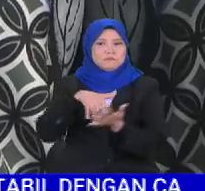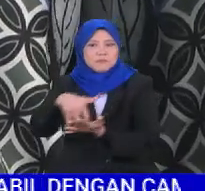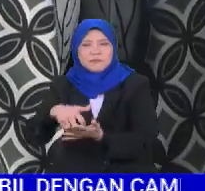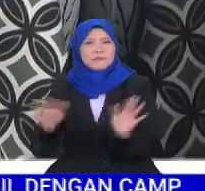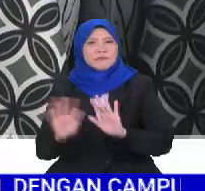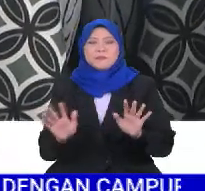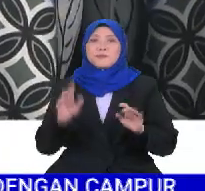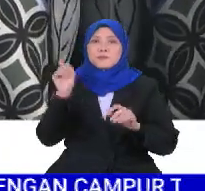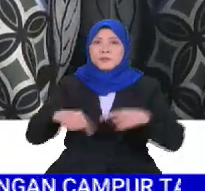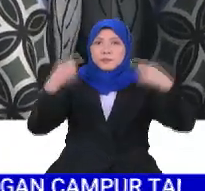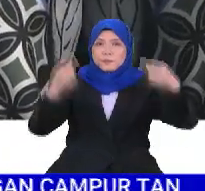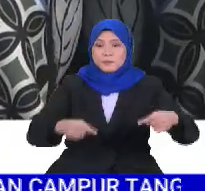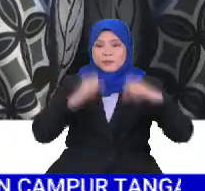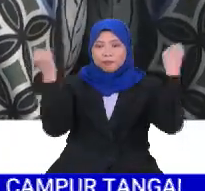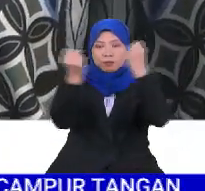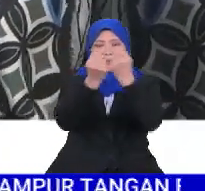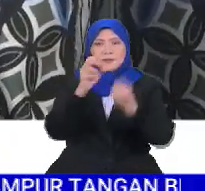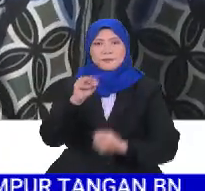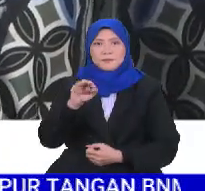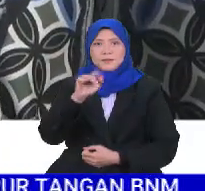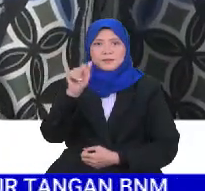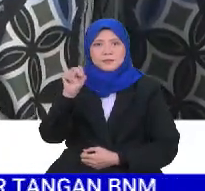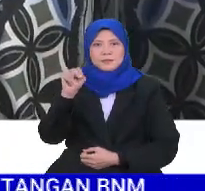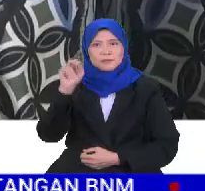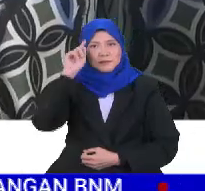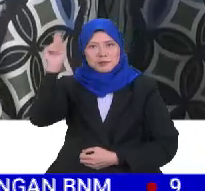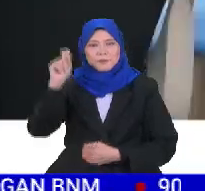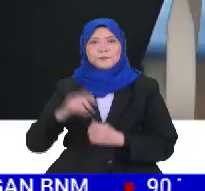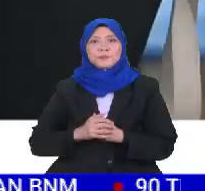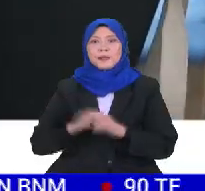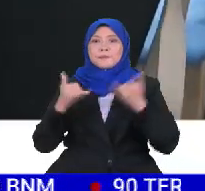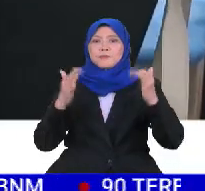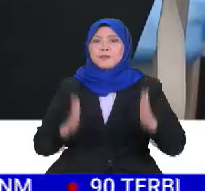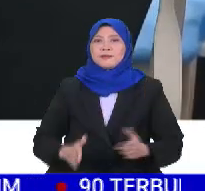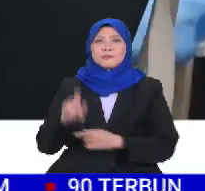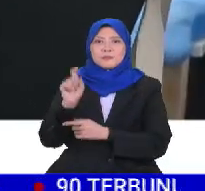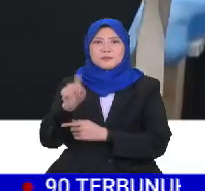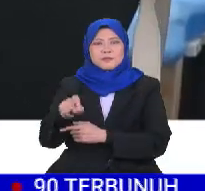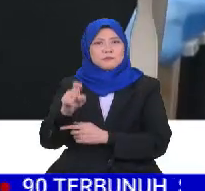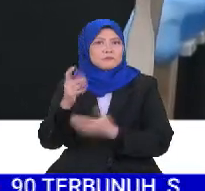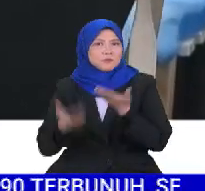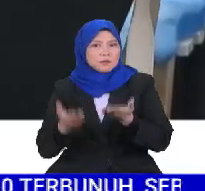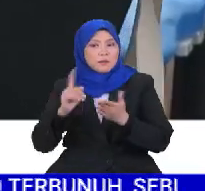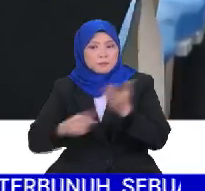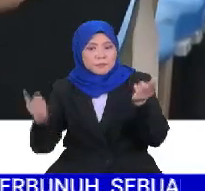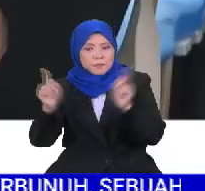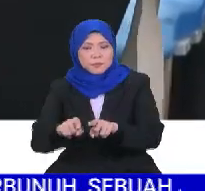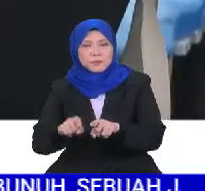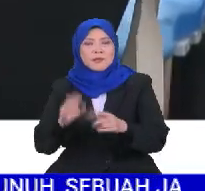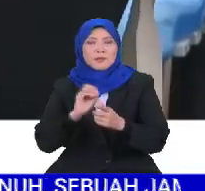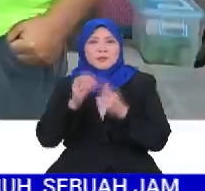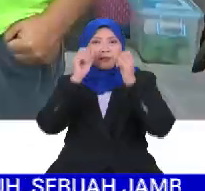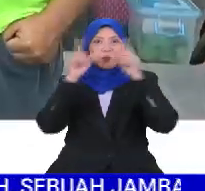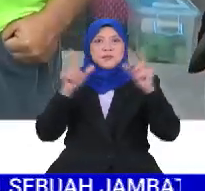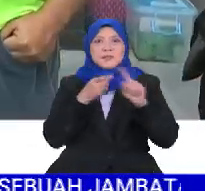FC pada pertemuan di Stadium Sultan Mizan Zainal Abidin. Jelas beliau, pemain perlu menjangkakan sebarang kemungkinan atau